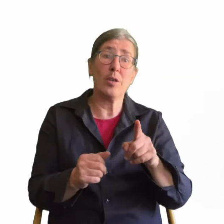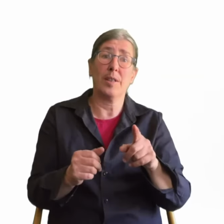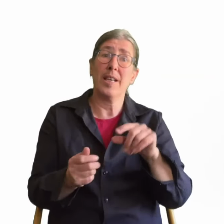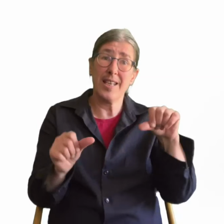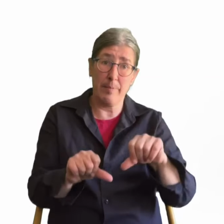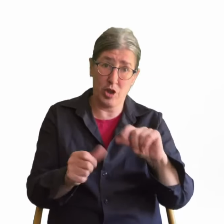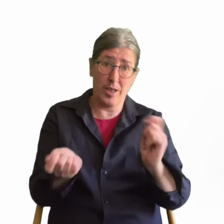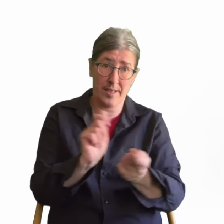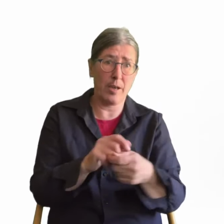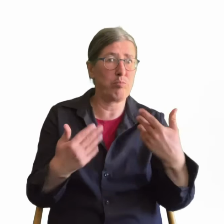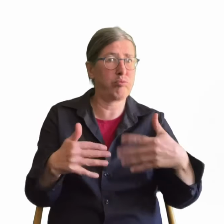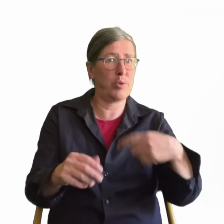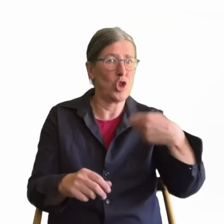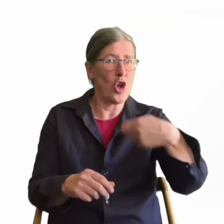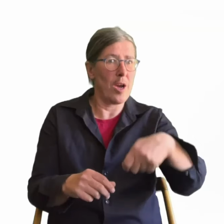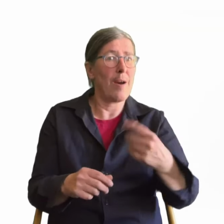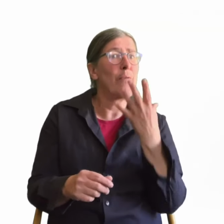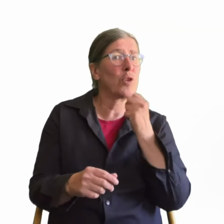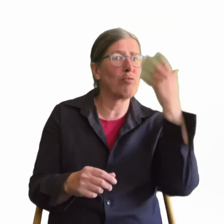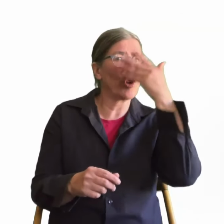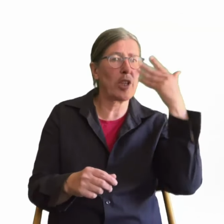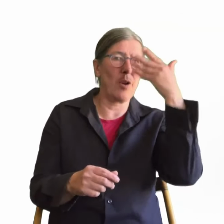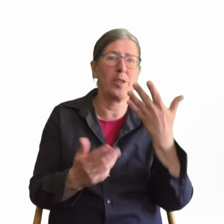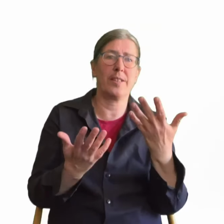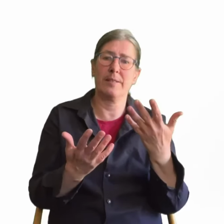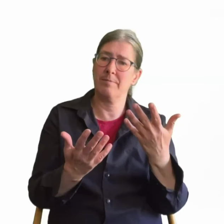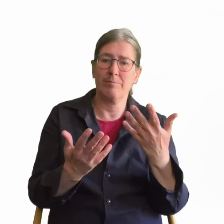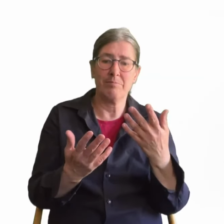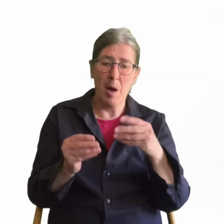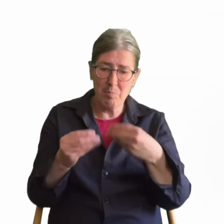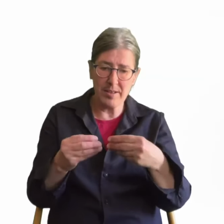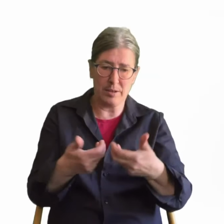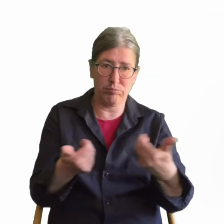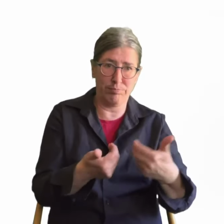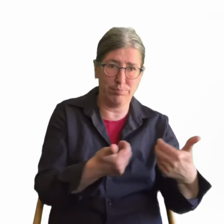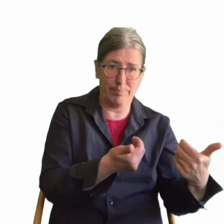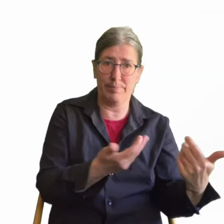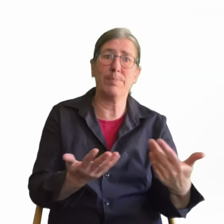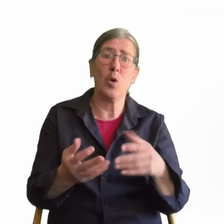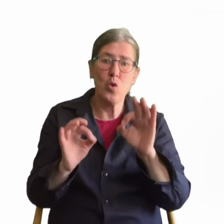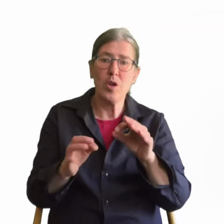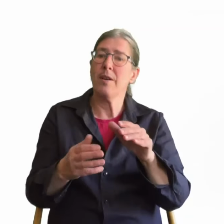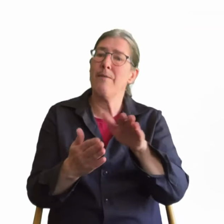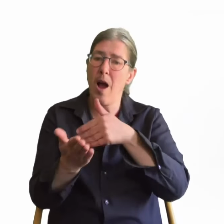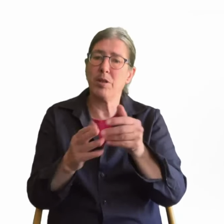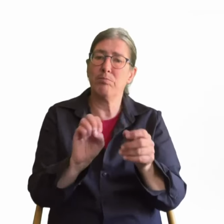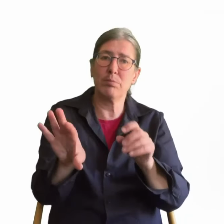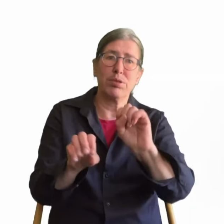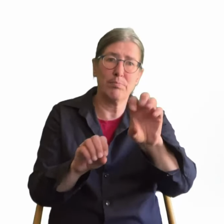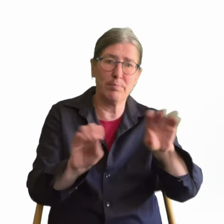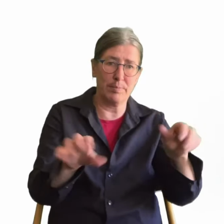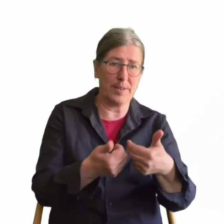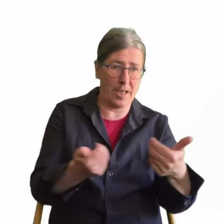ist es sehr teuer, dieses chemische Recycling. Also eine Wunschvorstellung ist, dass Plastik sehr, sehr gut nach Farben